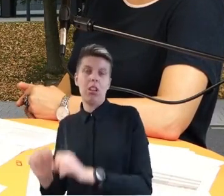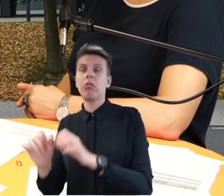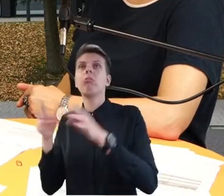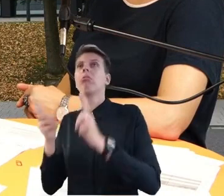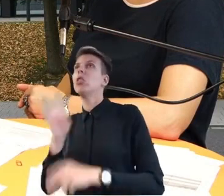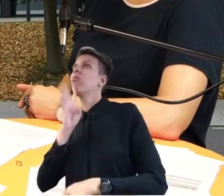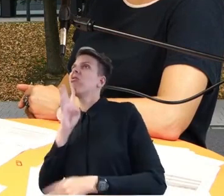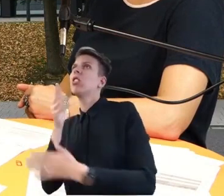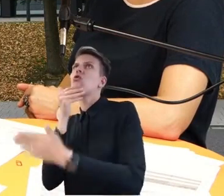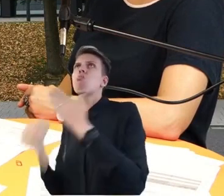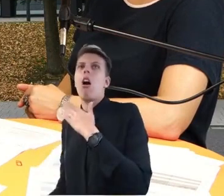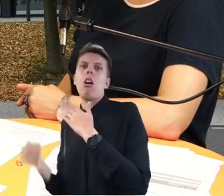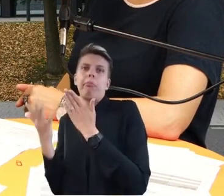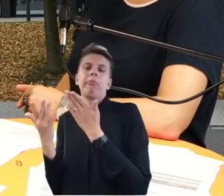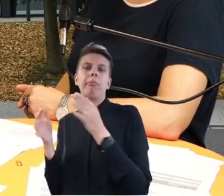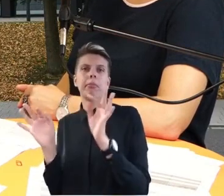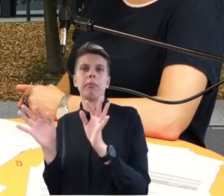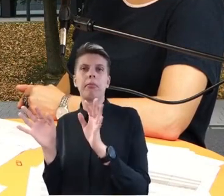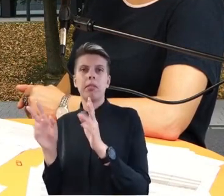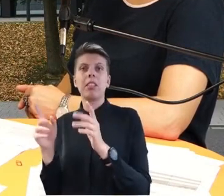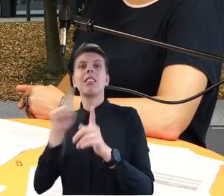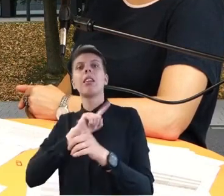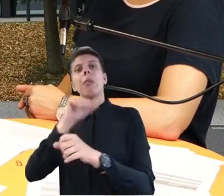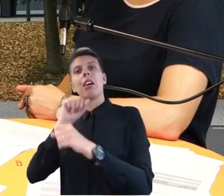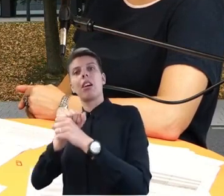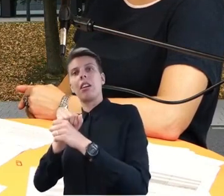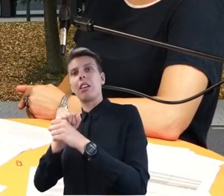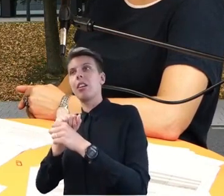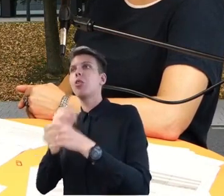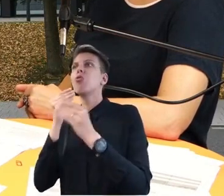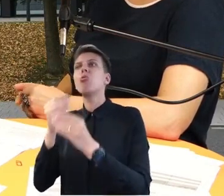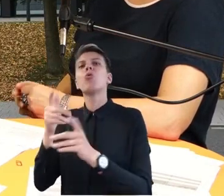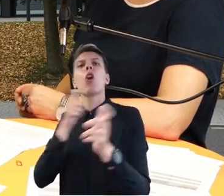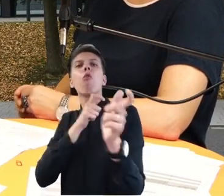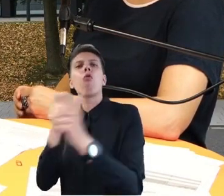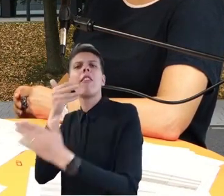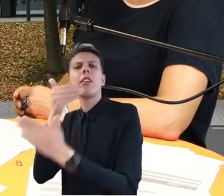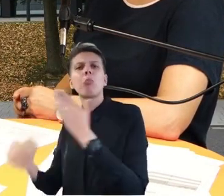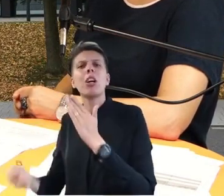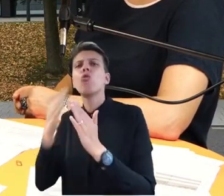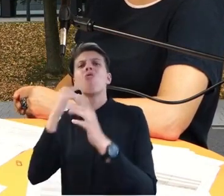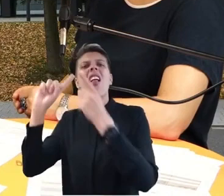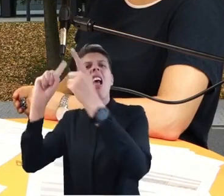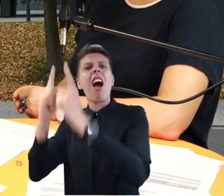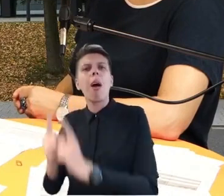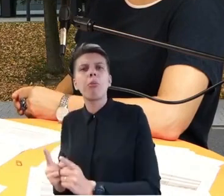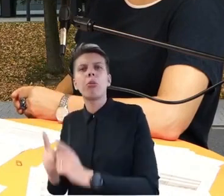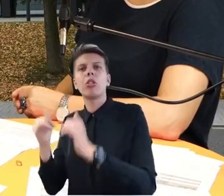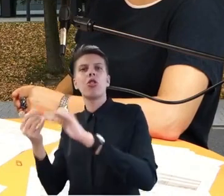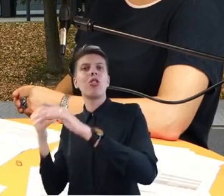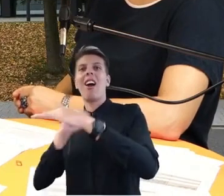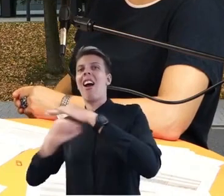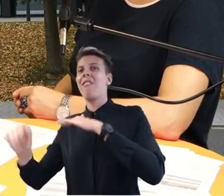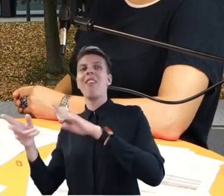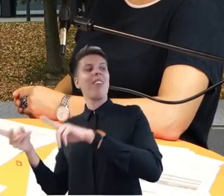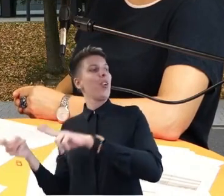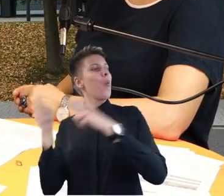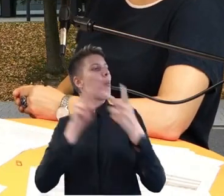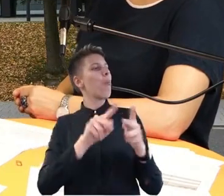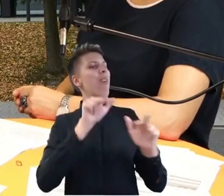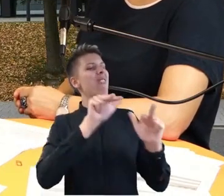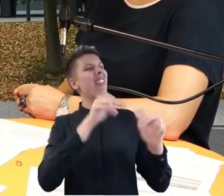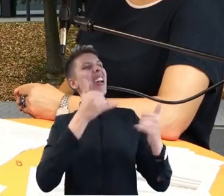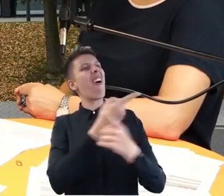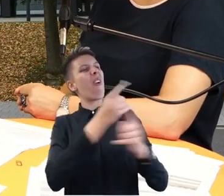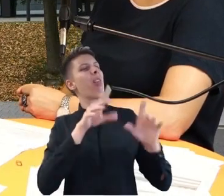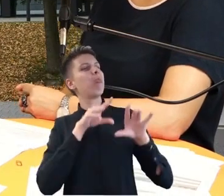ich kann eine feuerwehr sprachen mit den ganzen abkürzungen kann ich nicht einfach so in einer verwaltung übertragen ich muss aber das verständnis